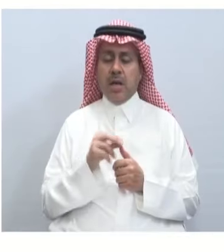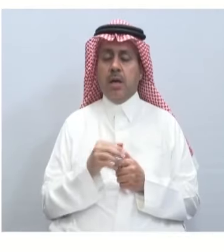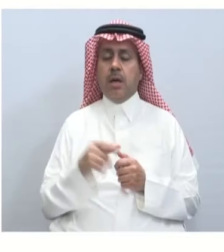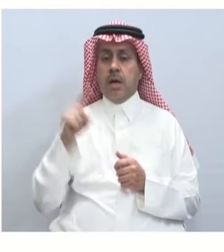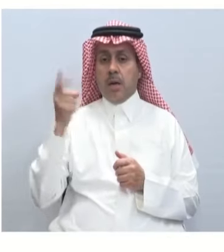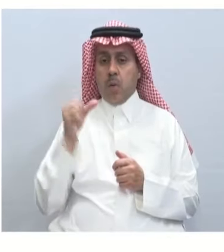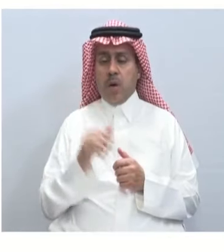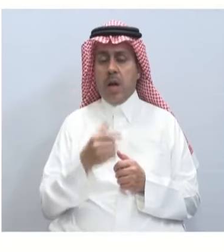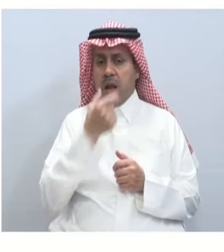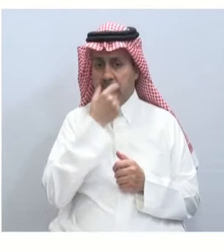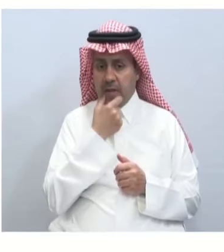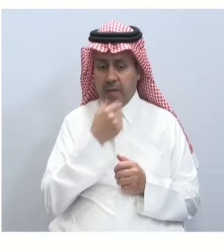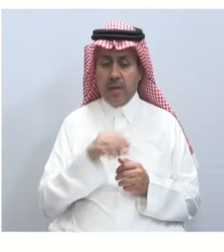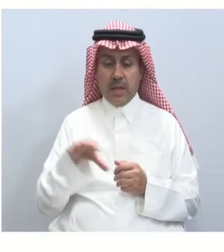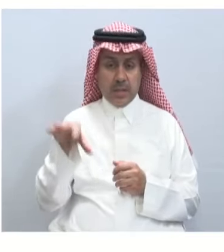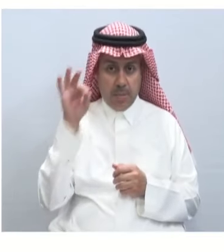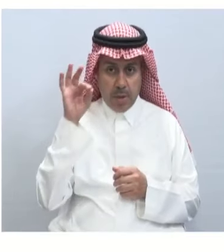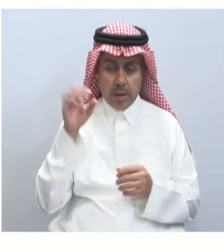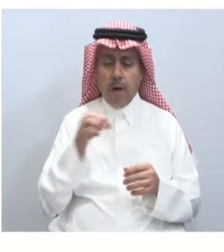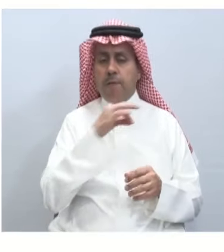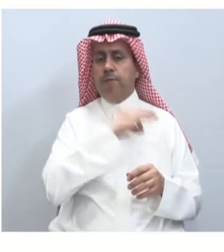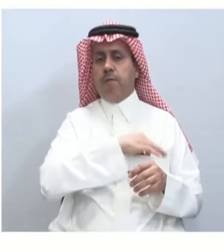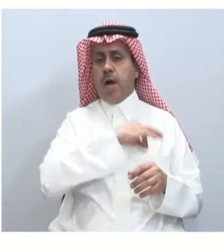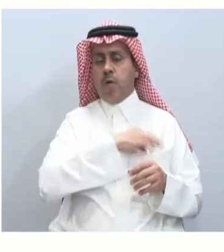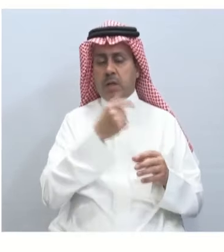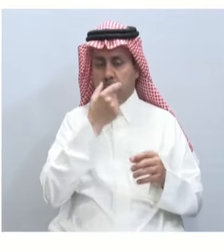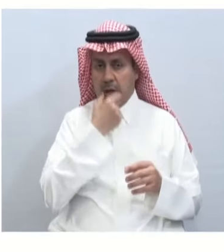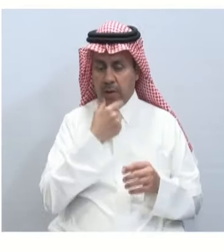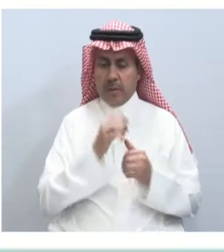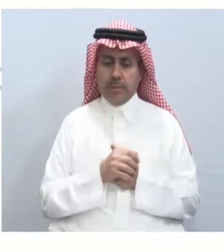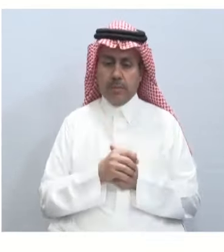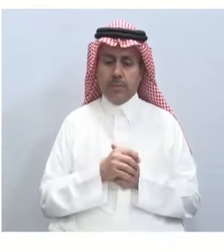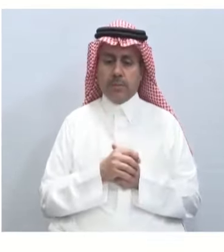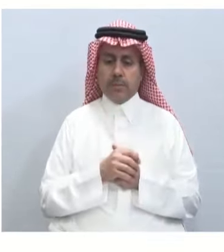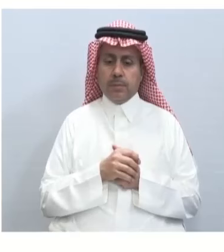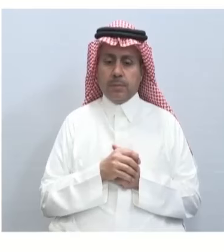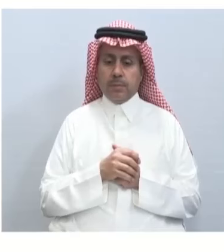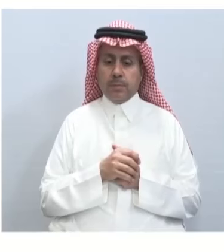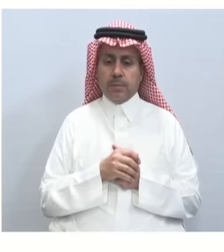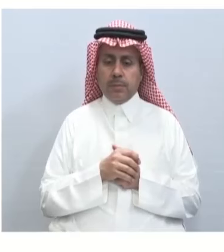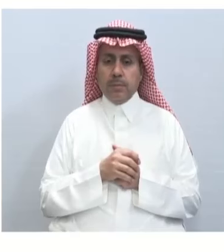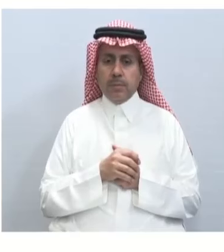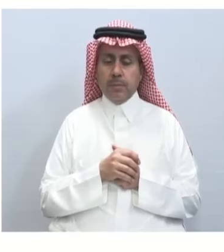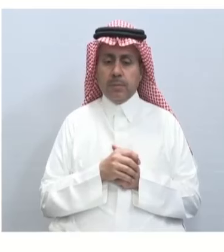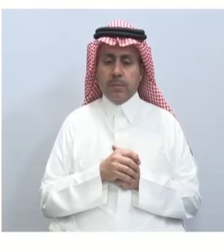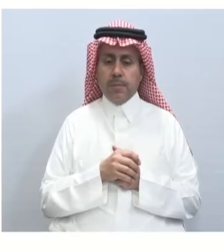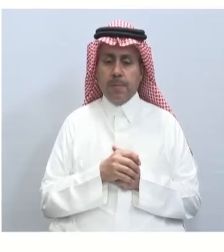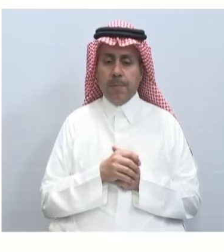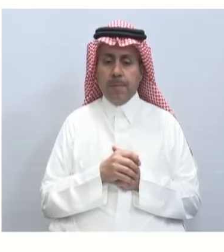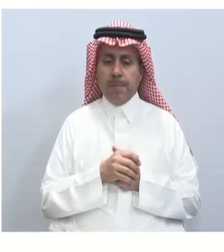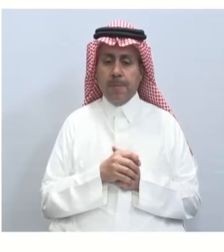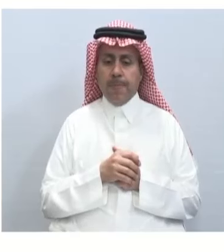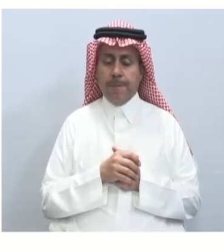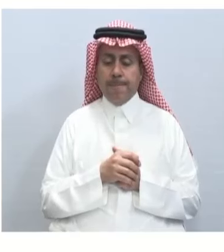استنباط الفوائد من الاحاديث استنباط الفوائد من الاحاديث احاديث اذا